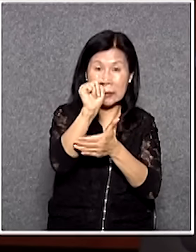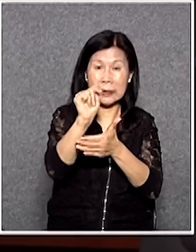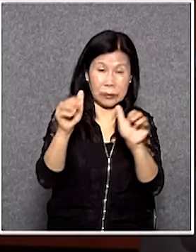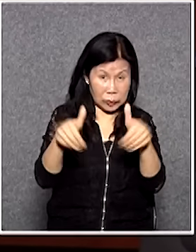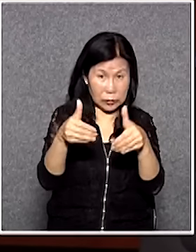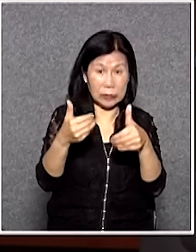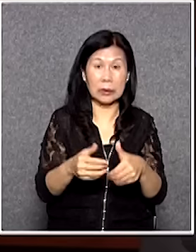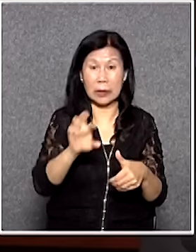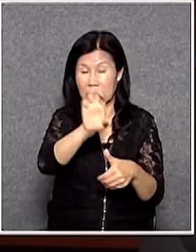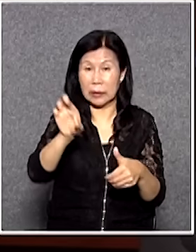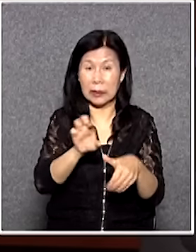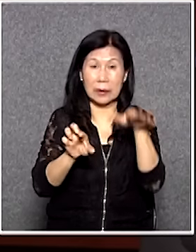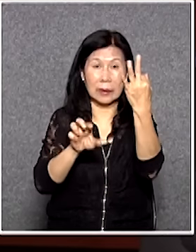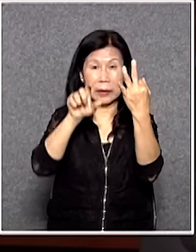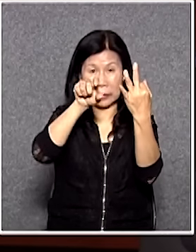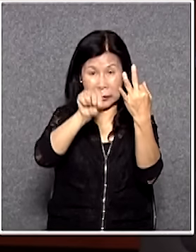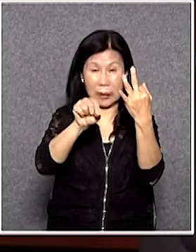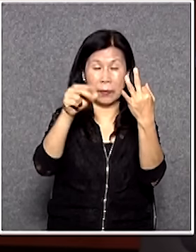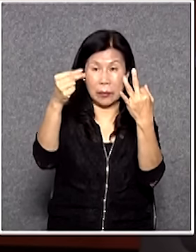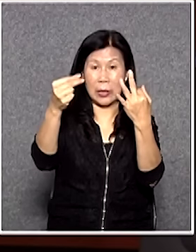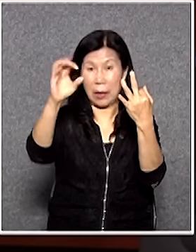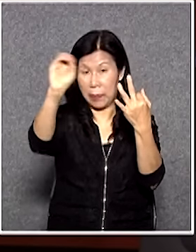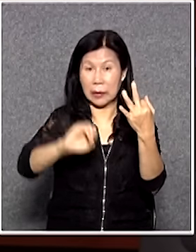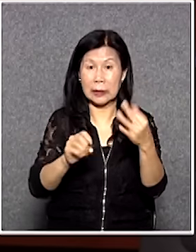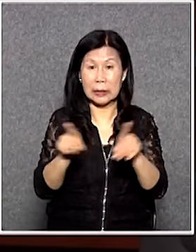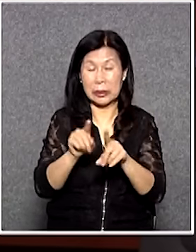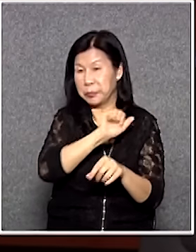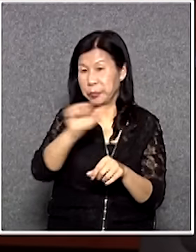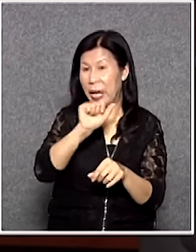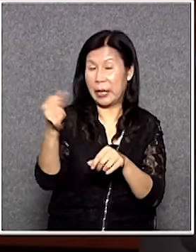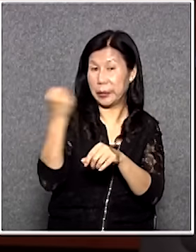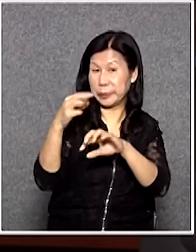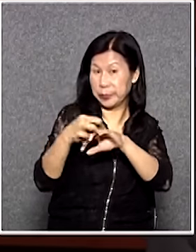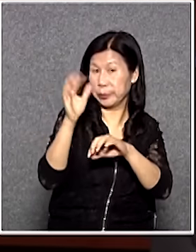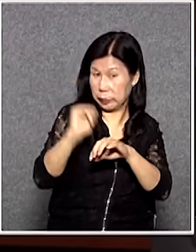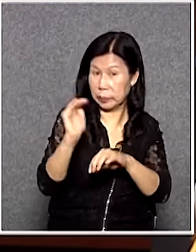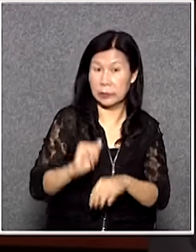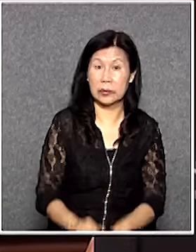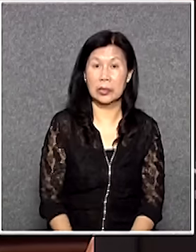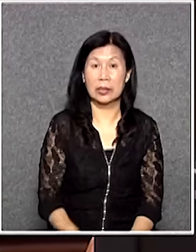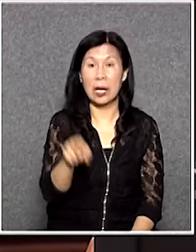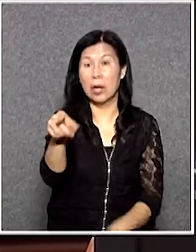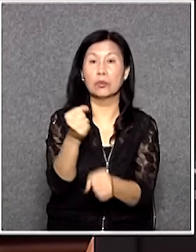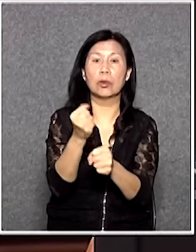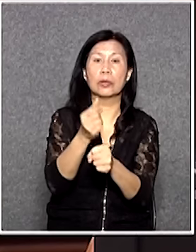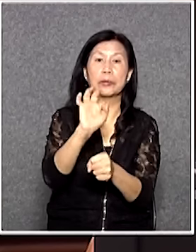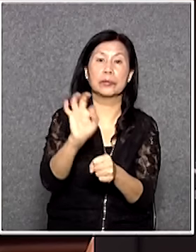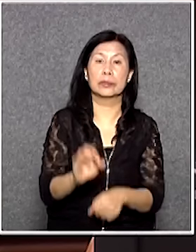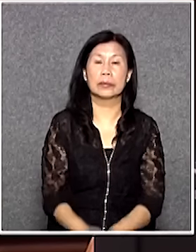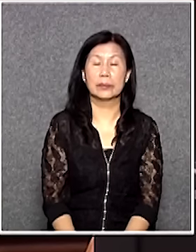平均咧3.7%，係咪好過強積金啊？ 你又不会做，是